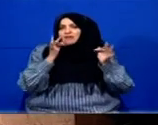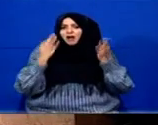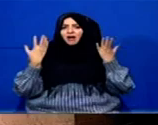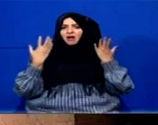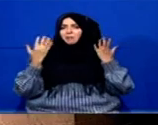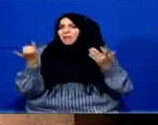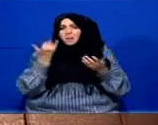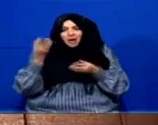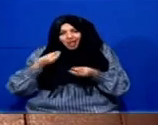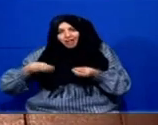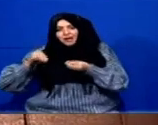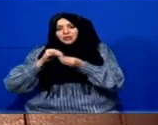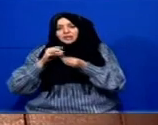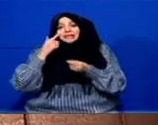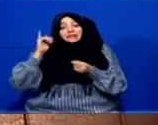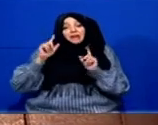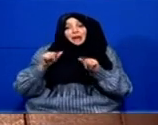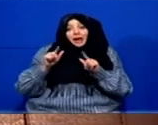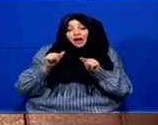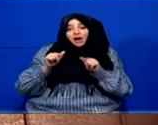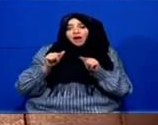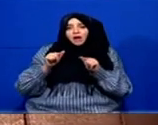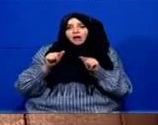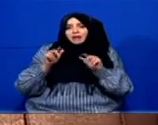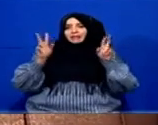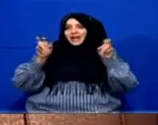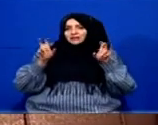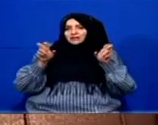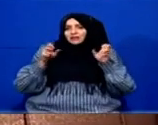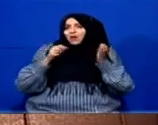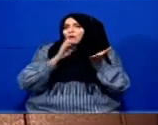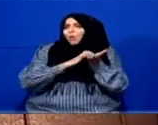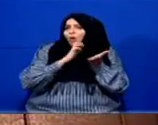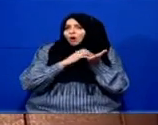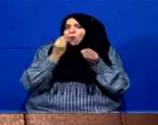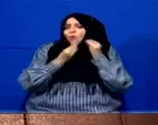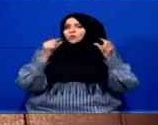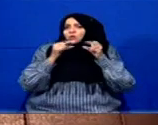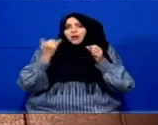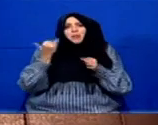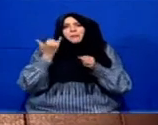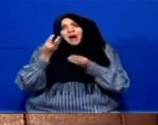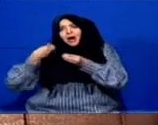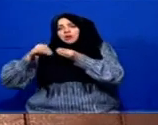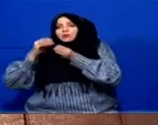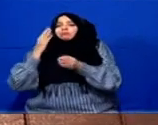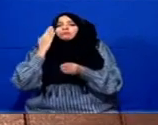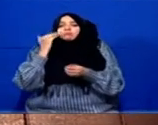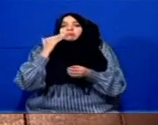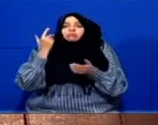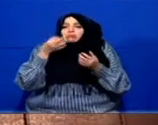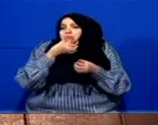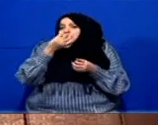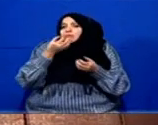فاذا وجد نص قطعي ثبوت الودلله فيمنع الاجتهاد في ذلك اذكر على